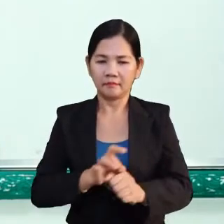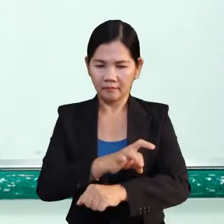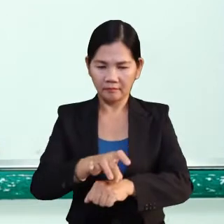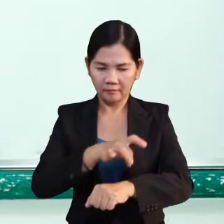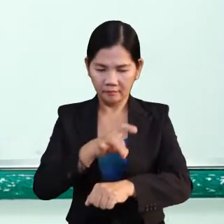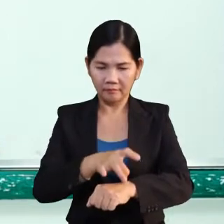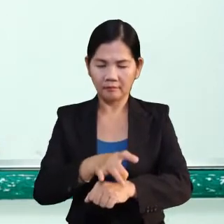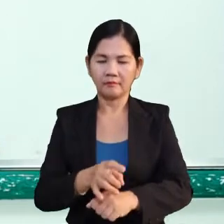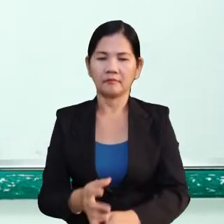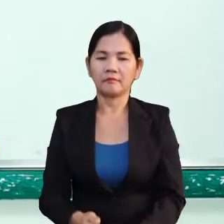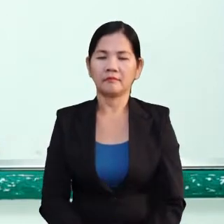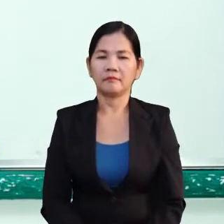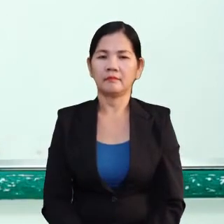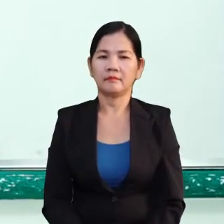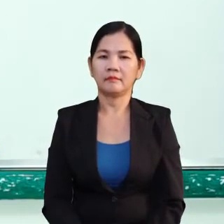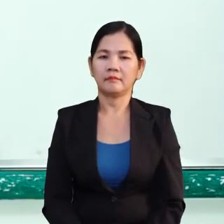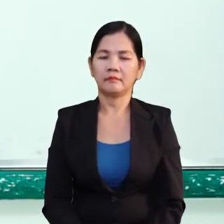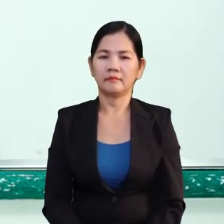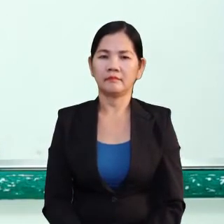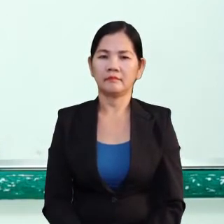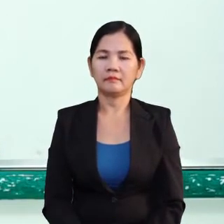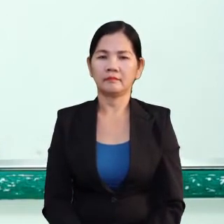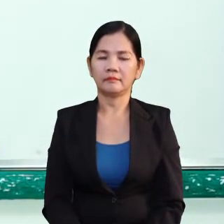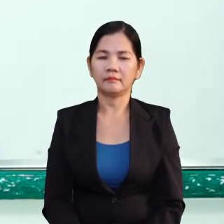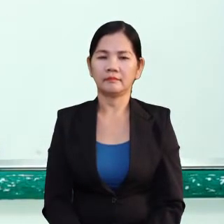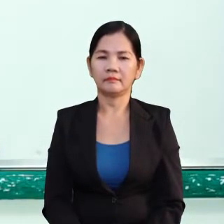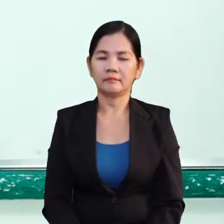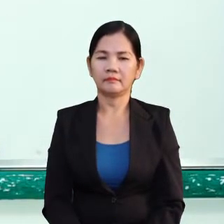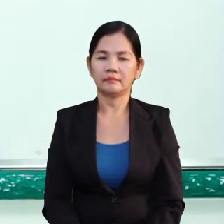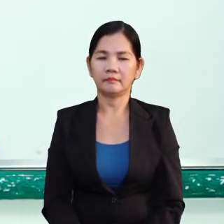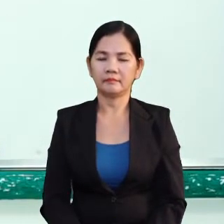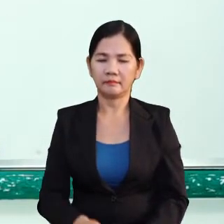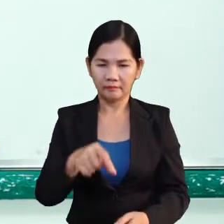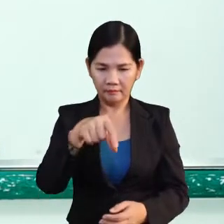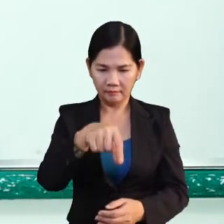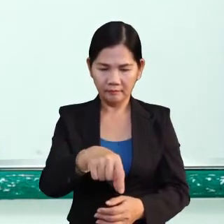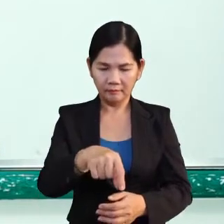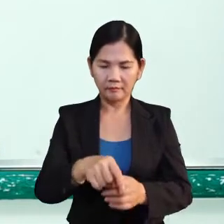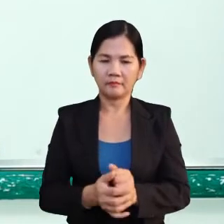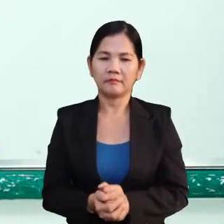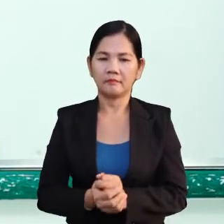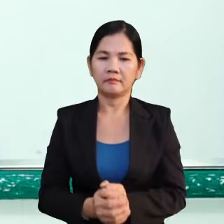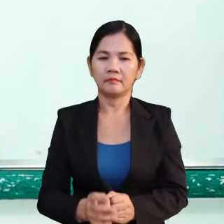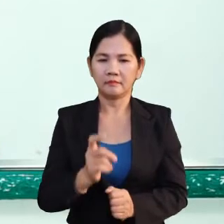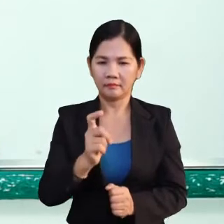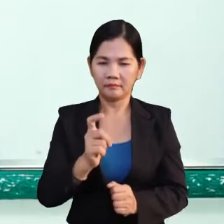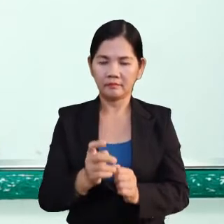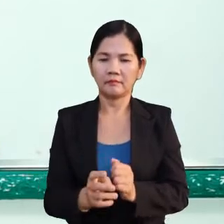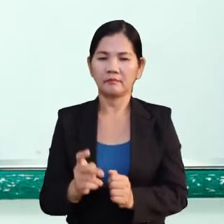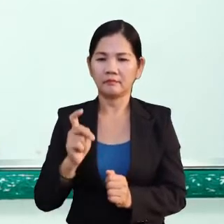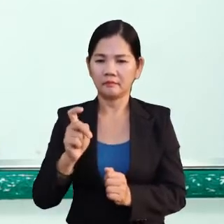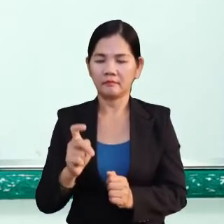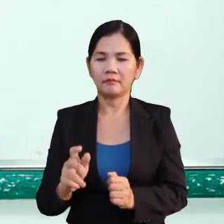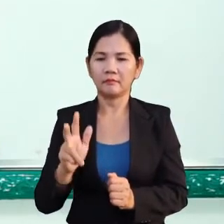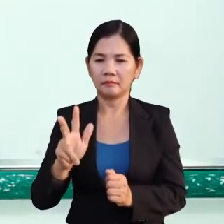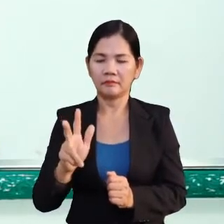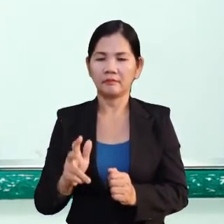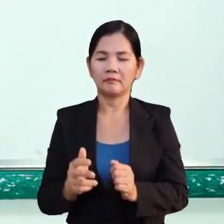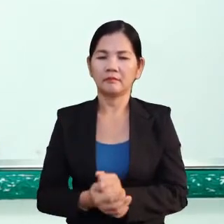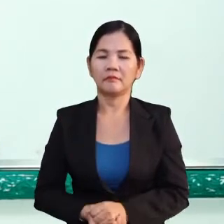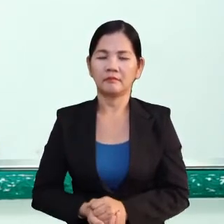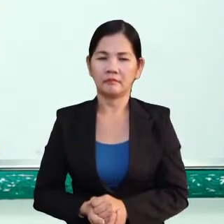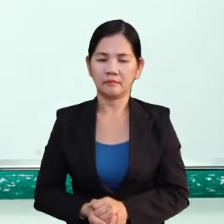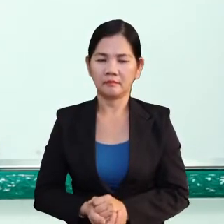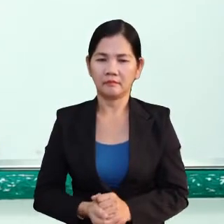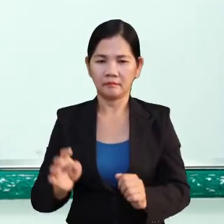ឲ្យចាអញ្ចឹងកូនដាក់កខកខដល់សរសេ